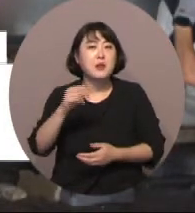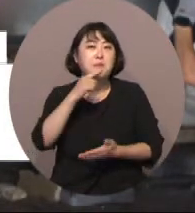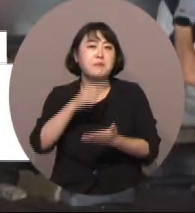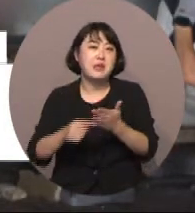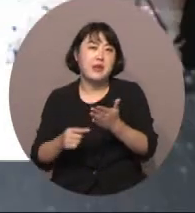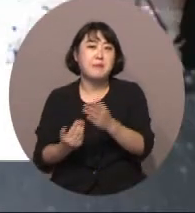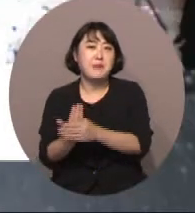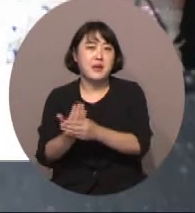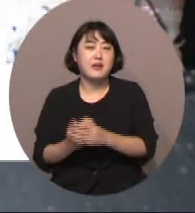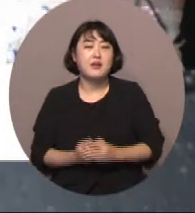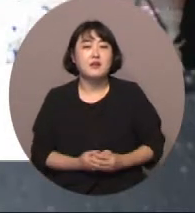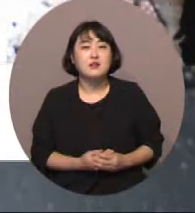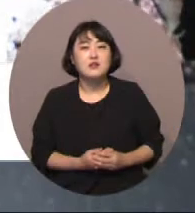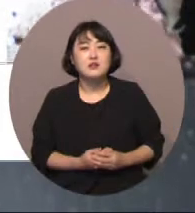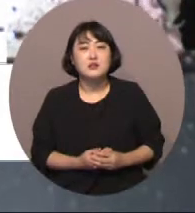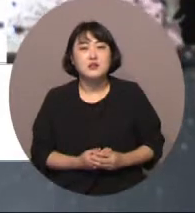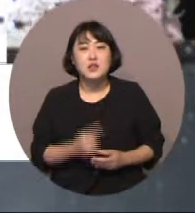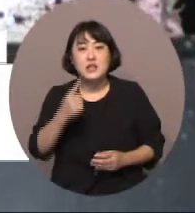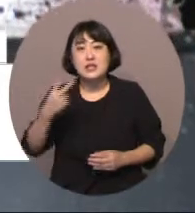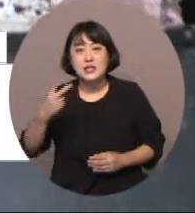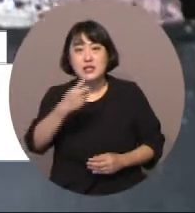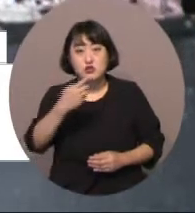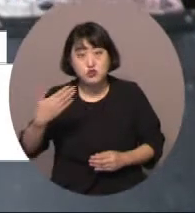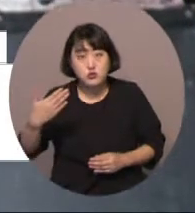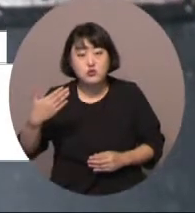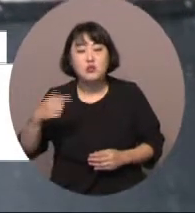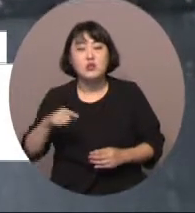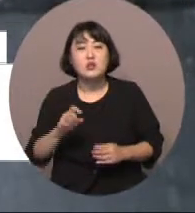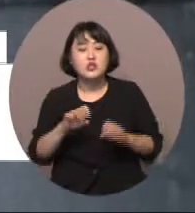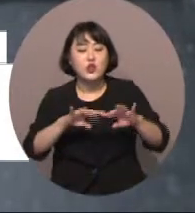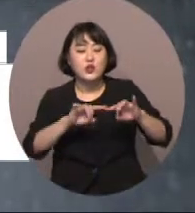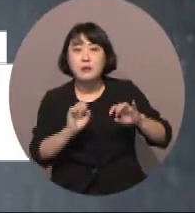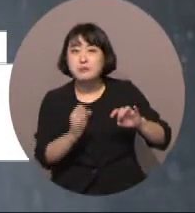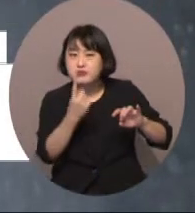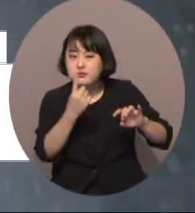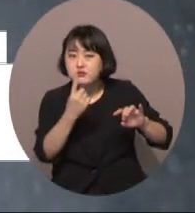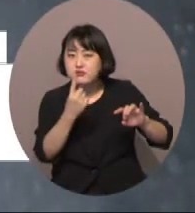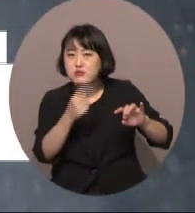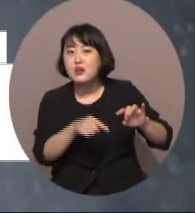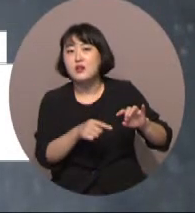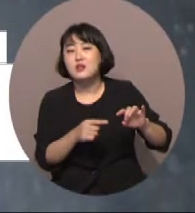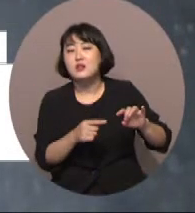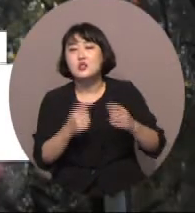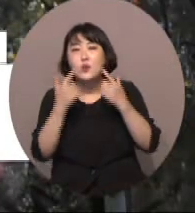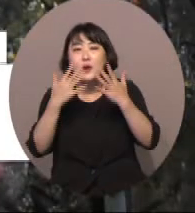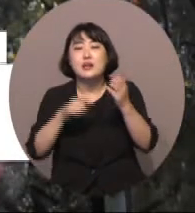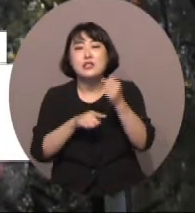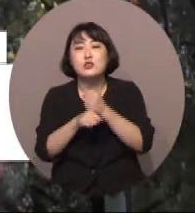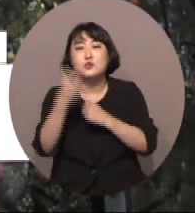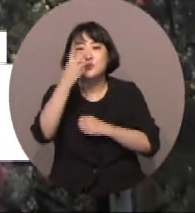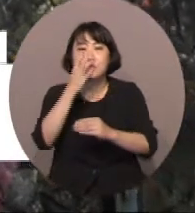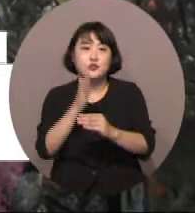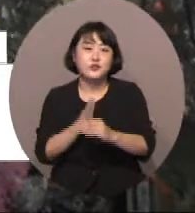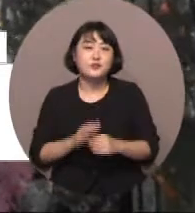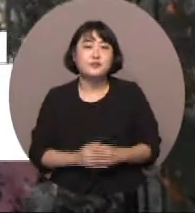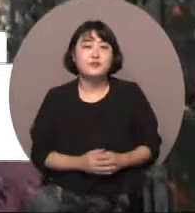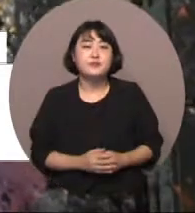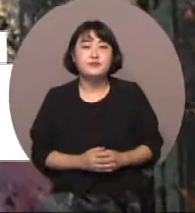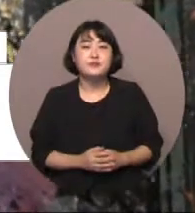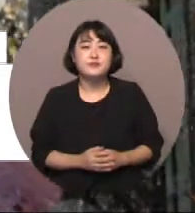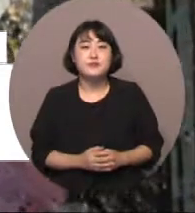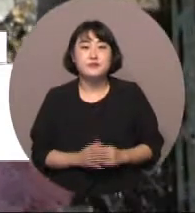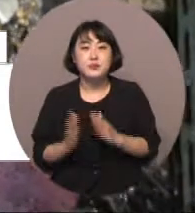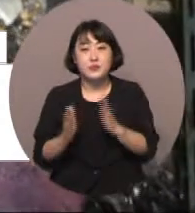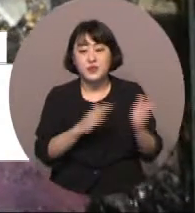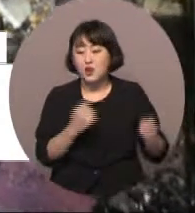피해가 났습니다 경찰과 소방당국은 전기적 요인으로 불이 난 것으로 보고 정확한 화재 원인을 조사하고 있습니다